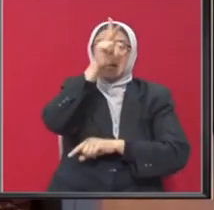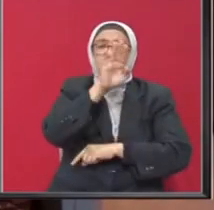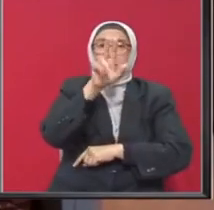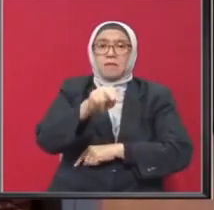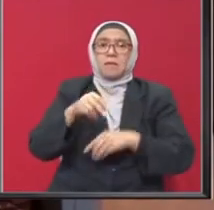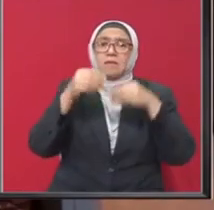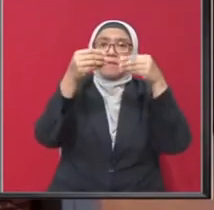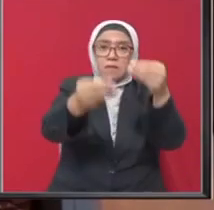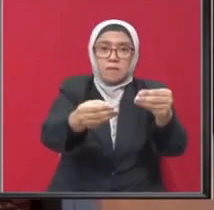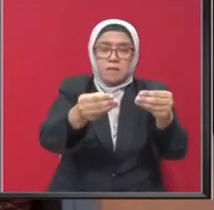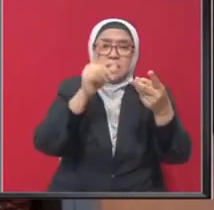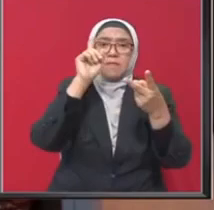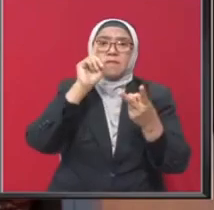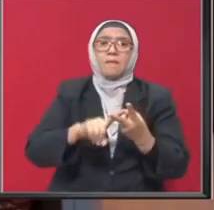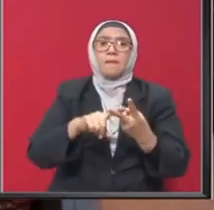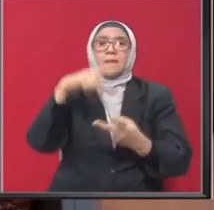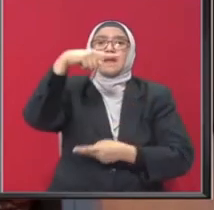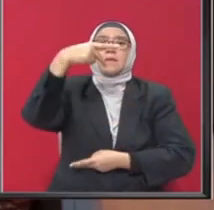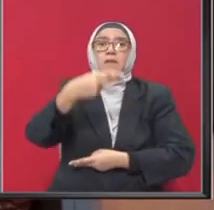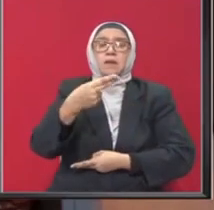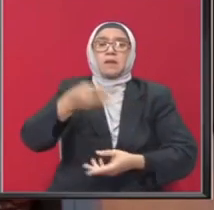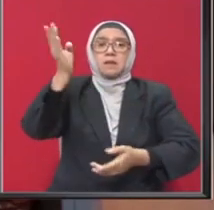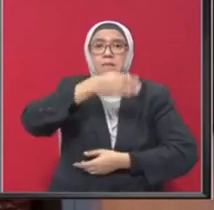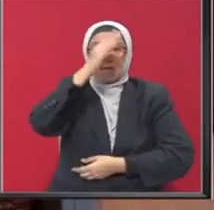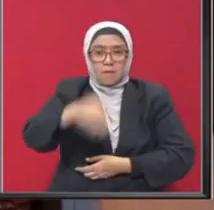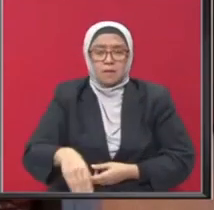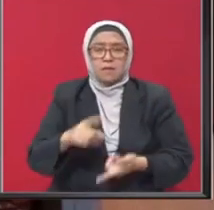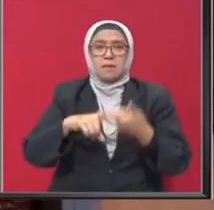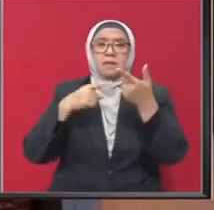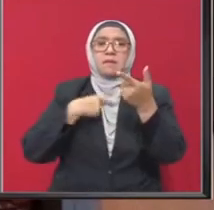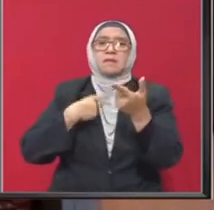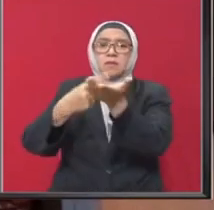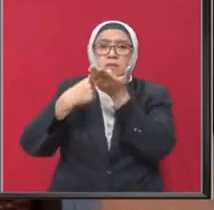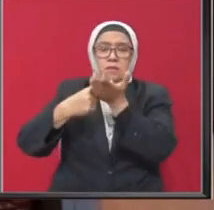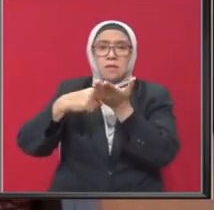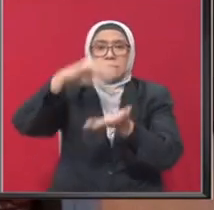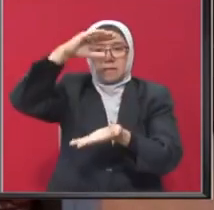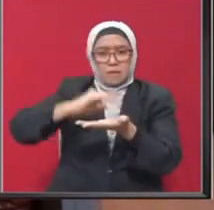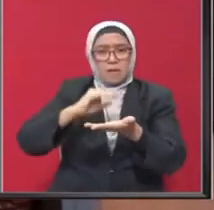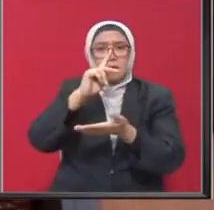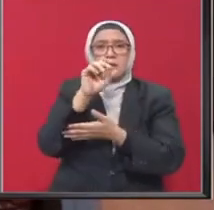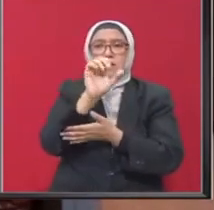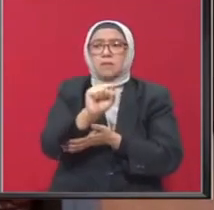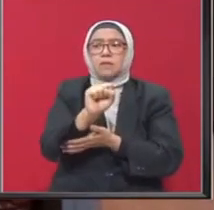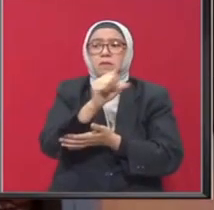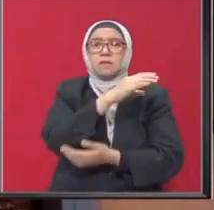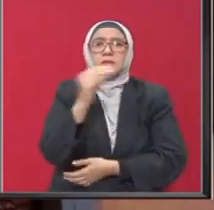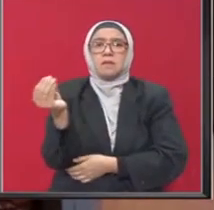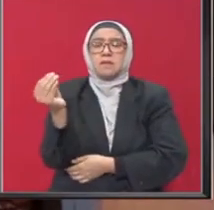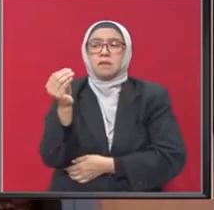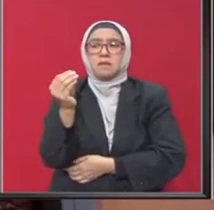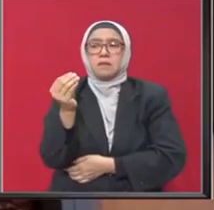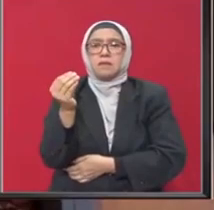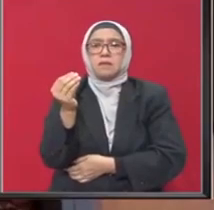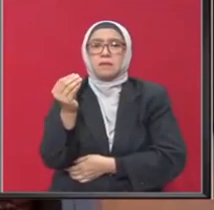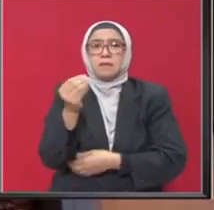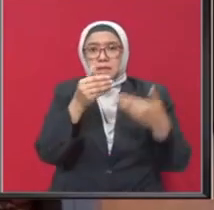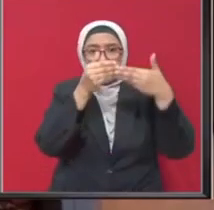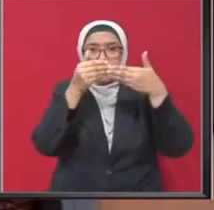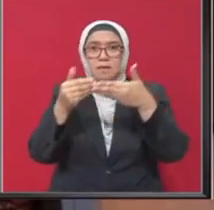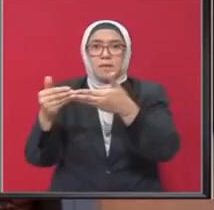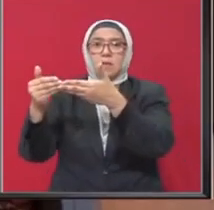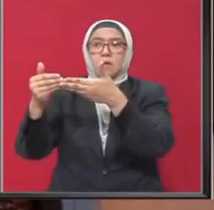Lepas itu dibatalkan oleh kerajaan pekat Harapan Kita rundingan semule pengurangan kos dan di-share pendidih eh